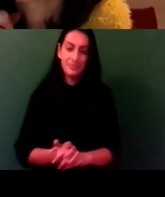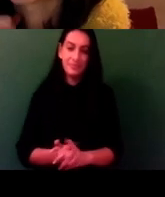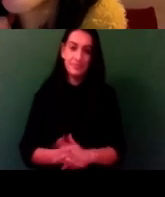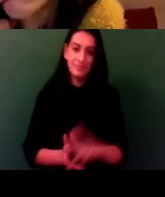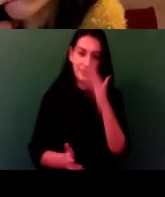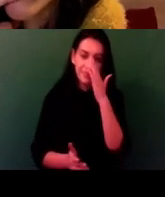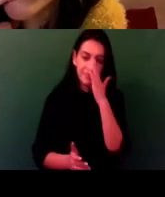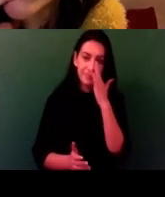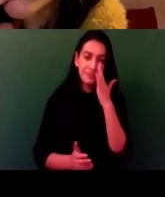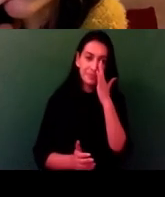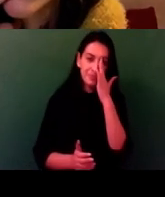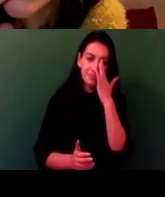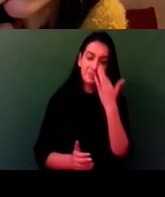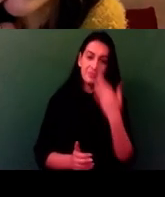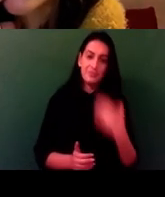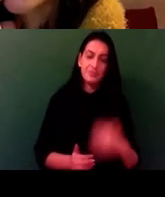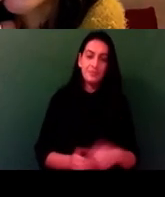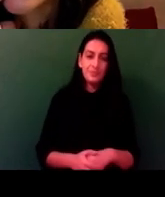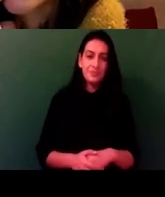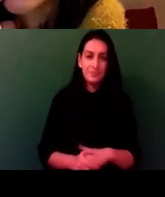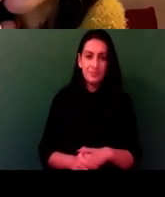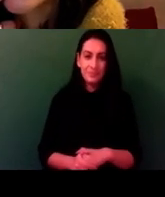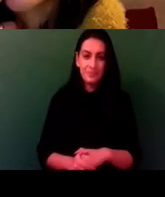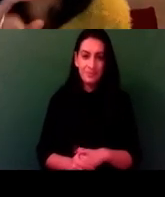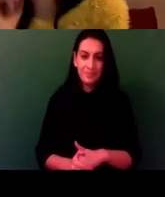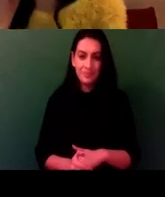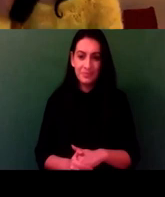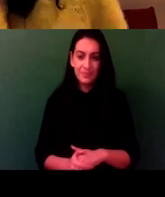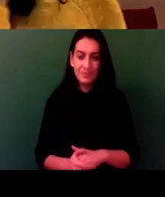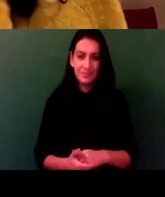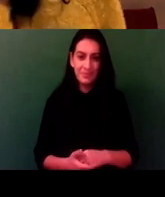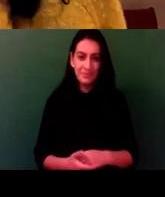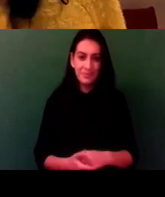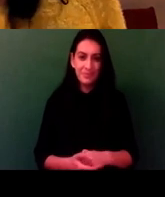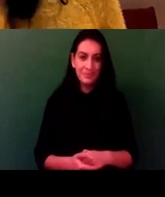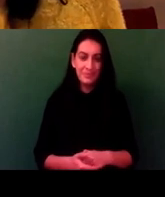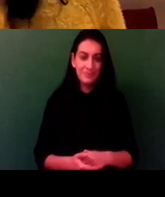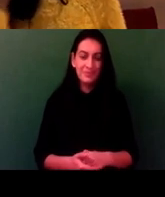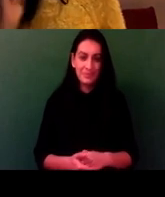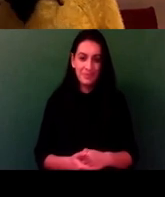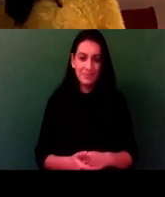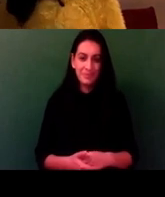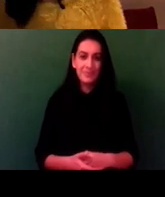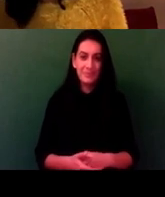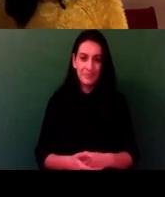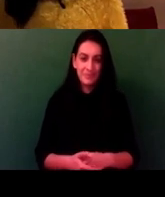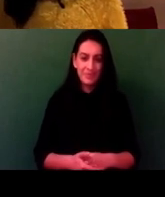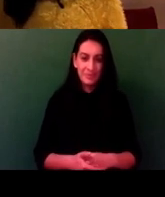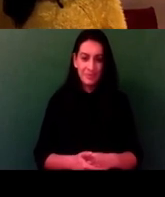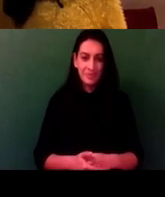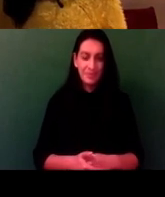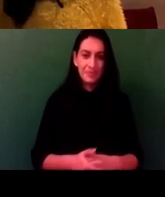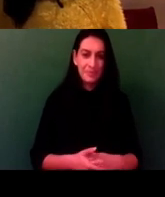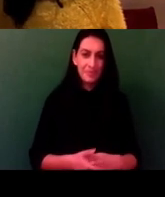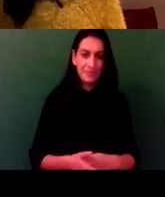galiba. Evet, onu da okuyalım ama sonra da zaten ilk üç oturumu da genel olarak açacağız konuşmalara.